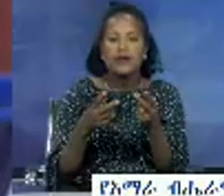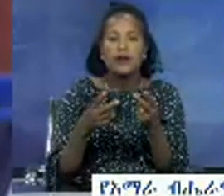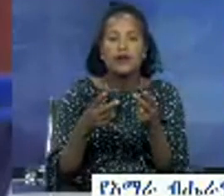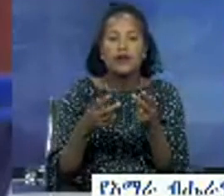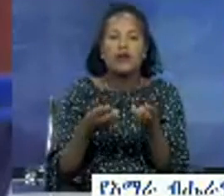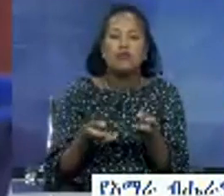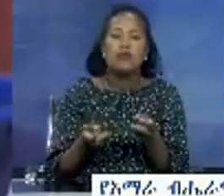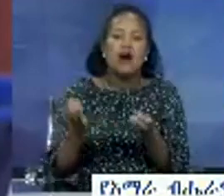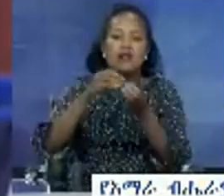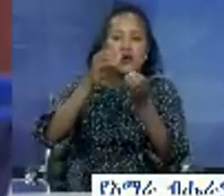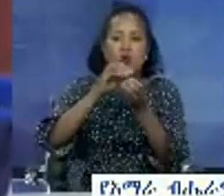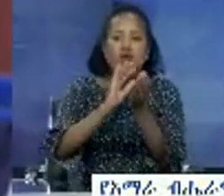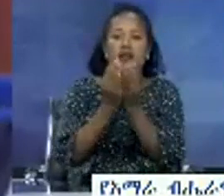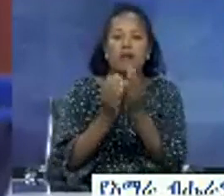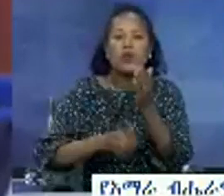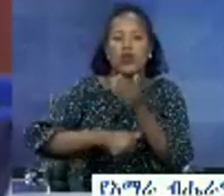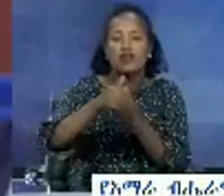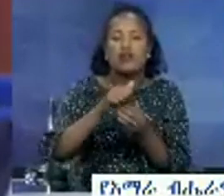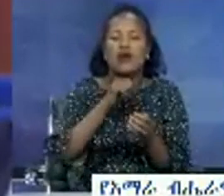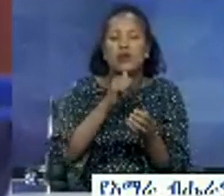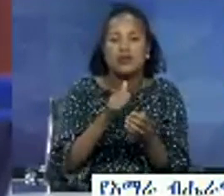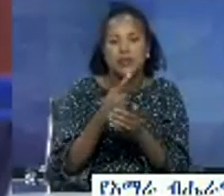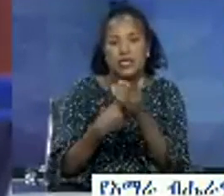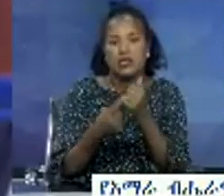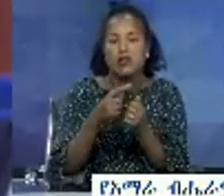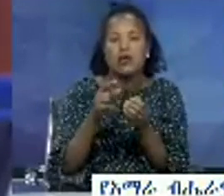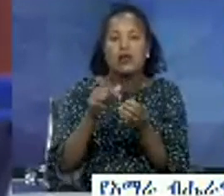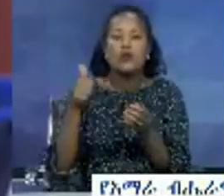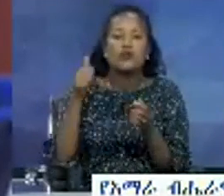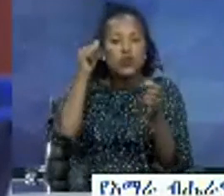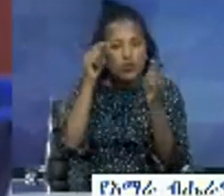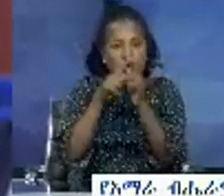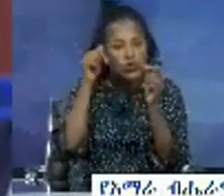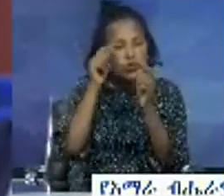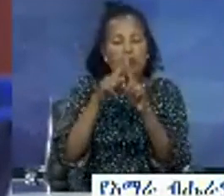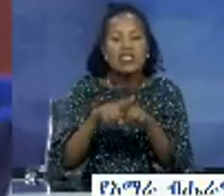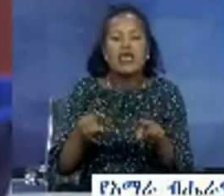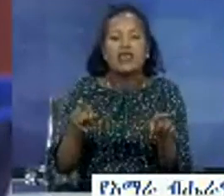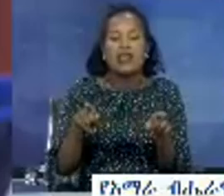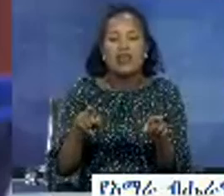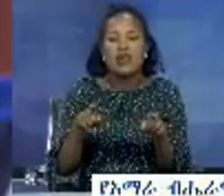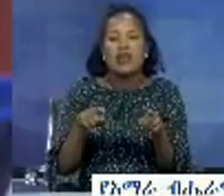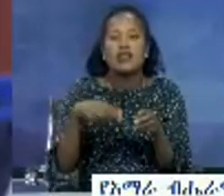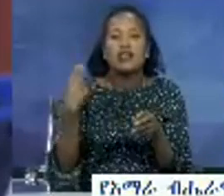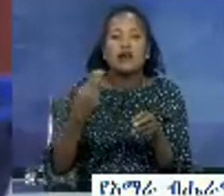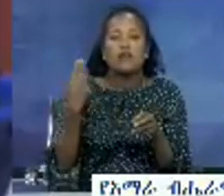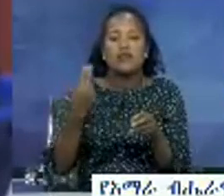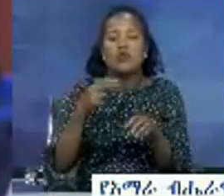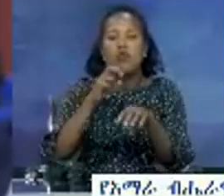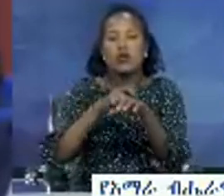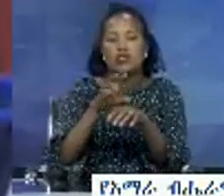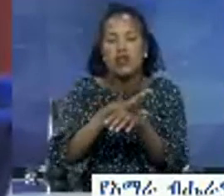በባሰ ሁኔታ ውስጥ መጎዳቱን ካልሆነ በስተቀር ከሌሎች ወንድሞቹ በተለየ የተጠቀመበት ወቅትና